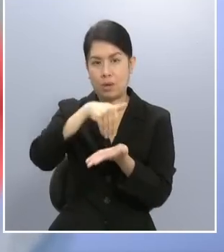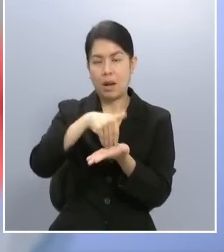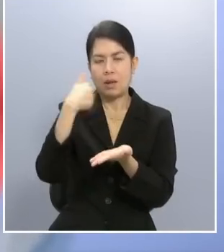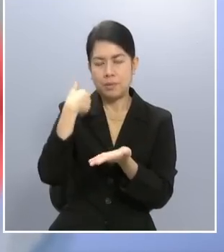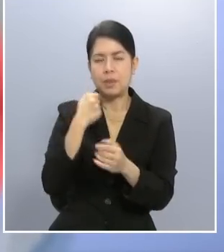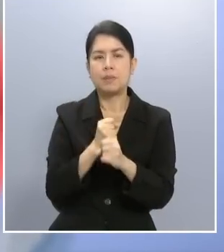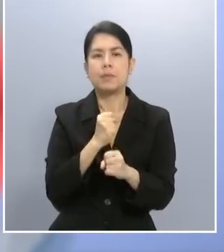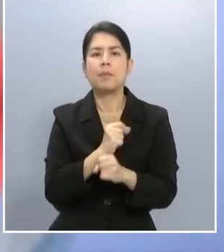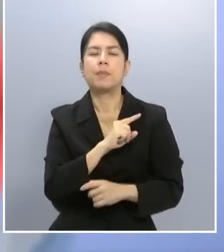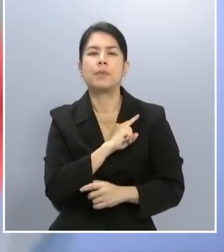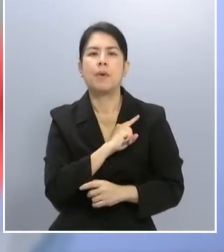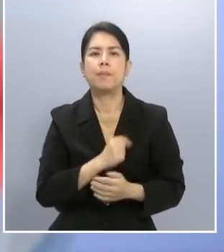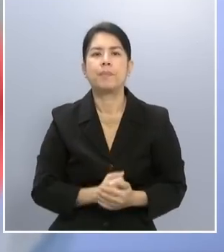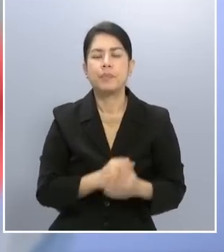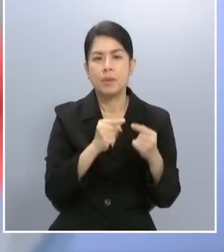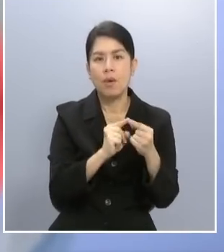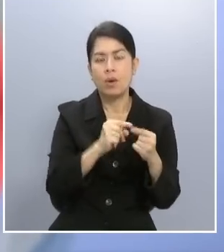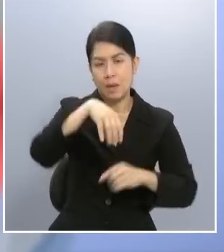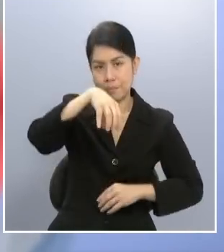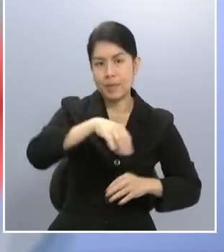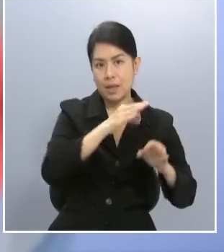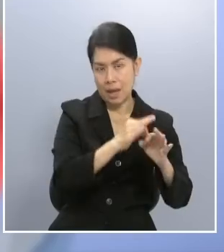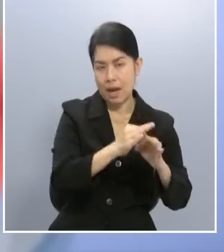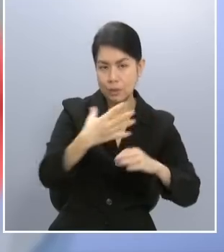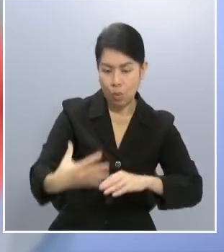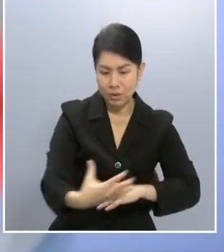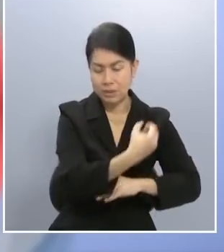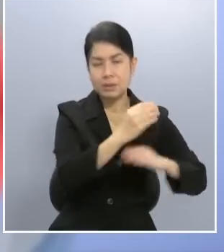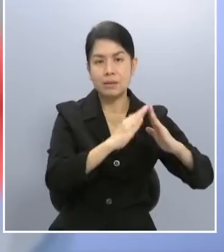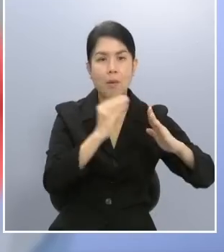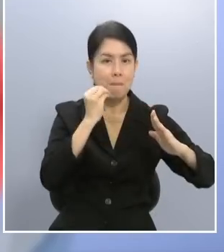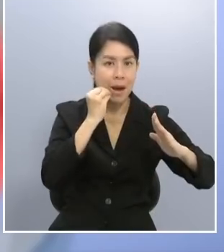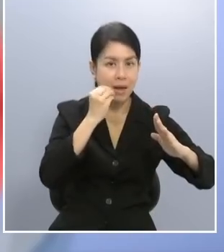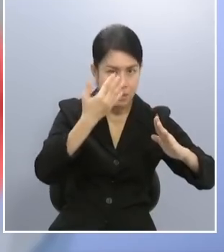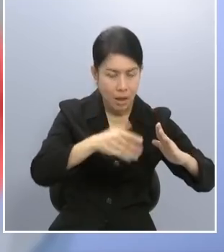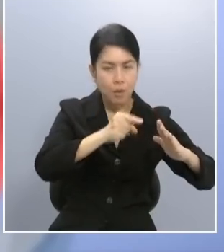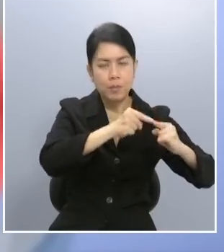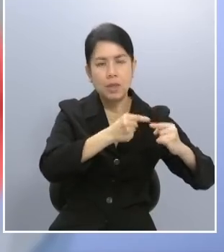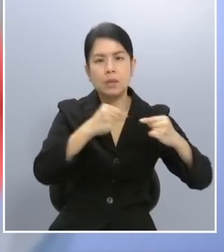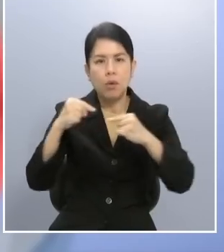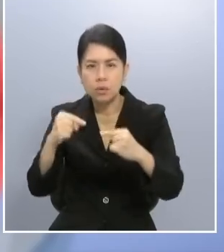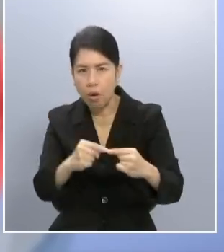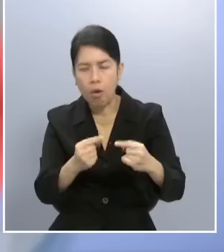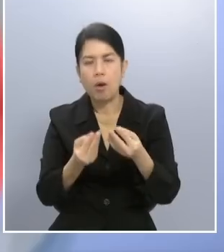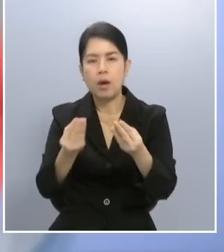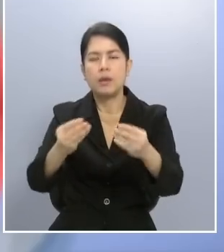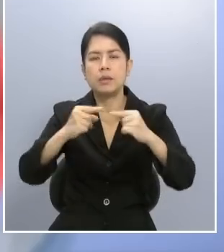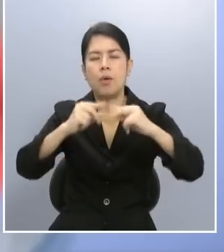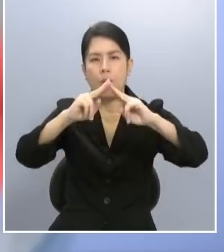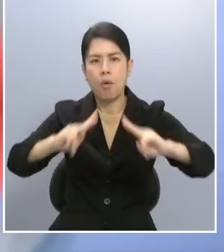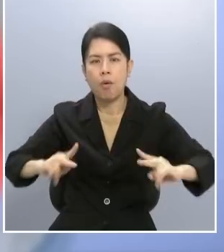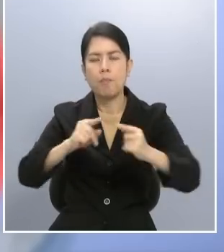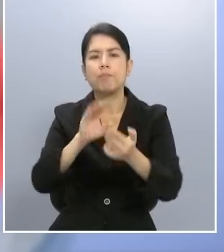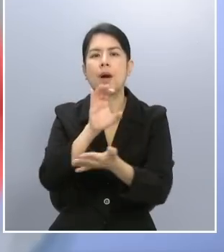กองบังคับคดีกรมบังคับคดีก็เอามาขายทอดตลาดเพื่อที่จะอ่าได้มีการนำเงินกลับไปคืนสู่เจ้าหนี้นะครับคือ